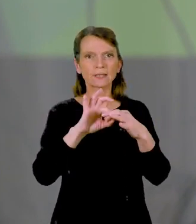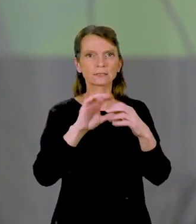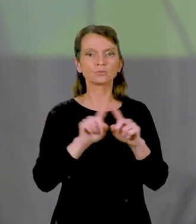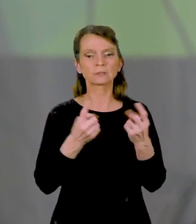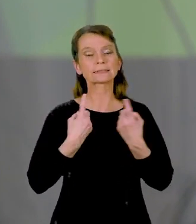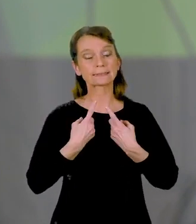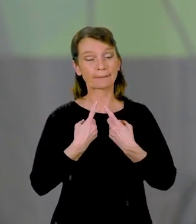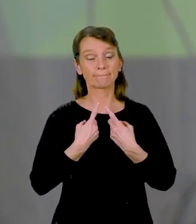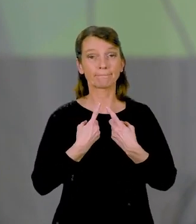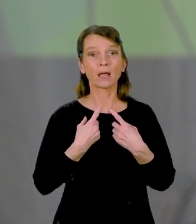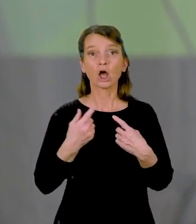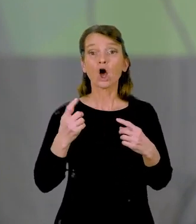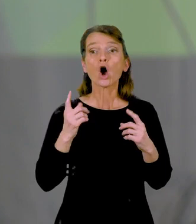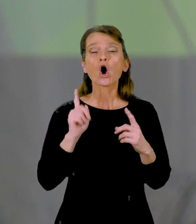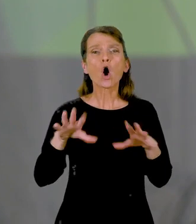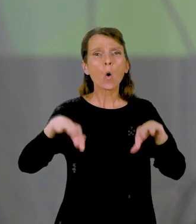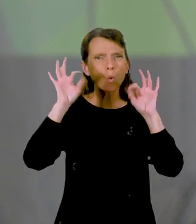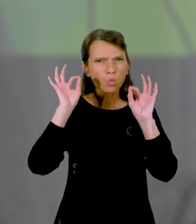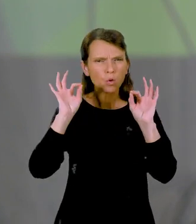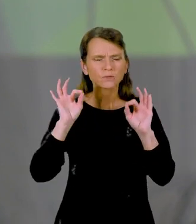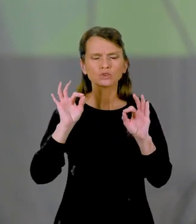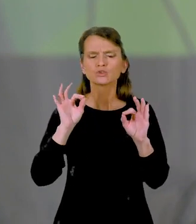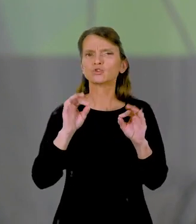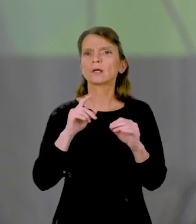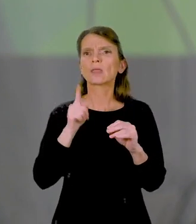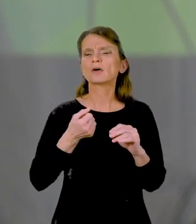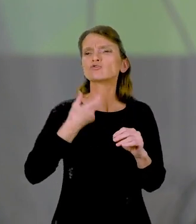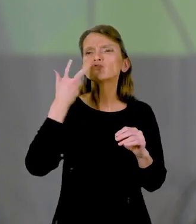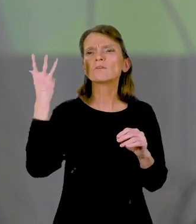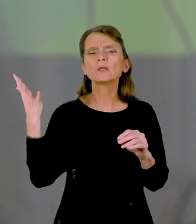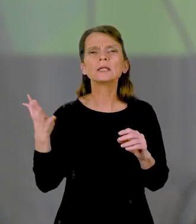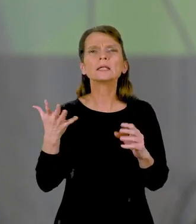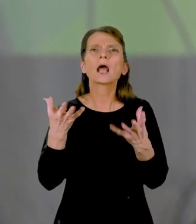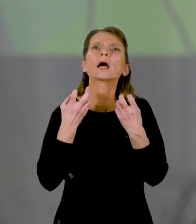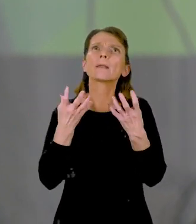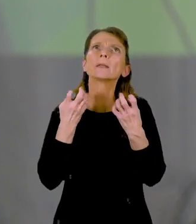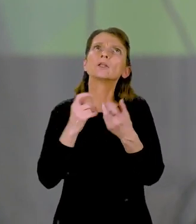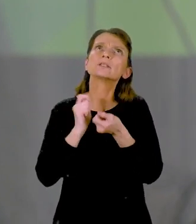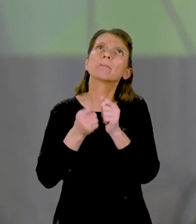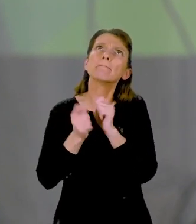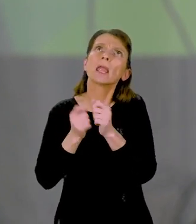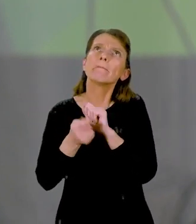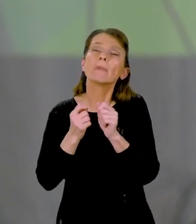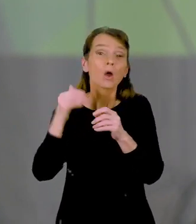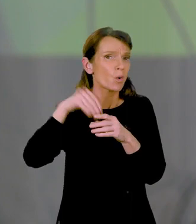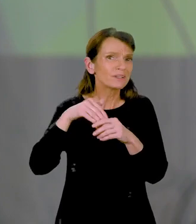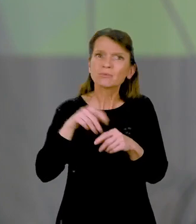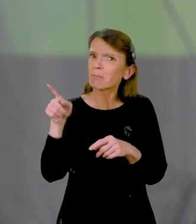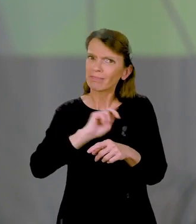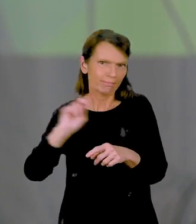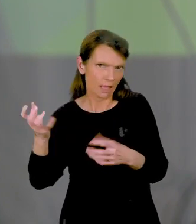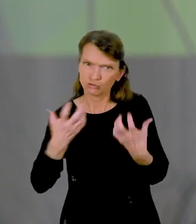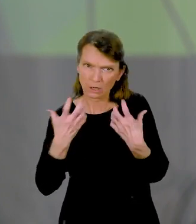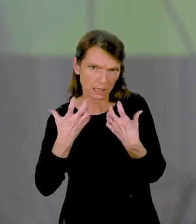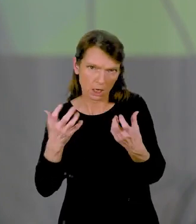tudi sam. Ko prideš do spoznanja, da številni hrepenijo po spremembah, a si jih v resnici ne